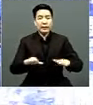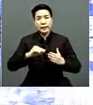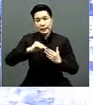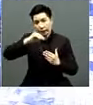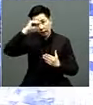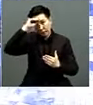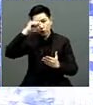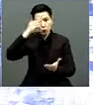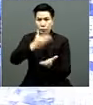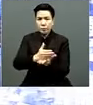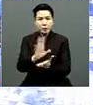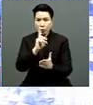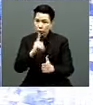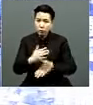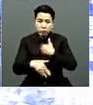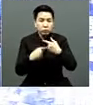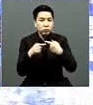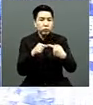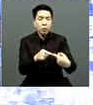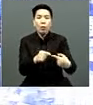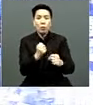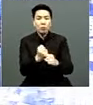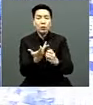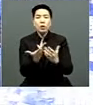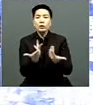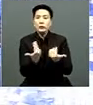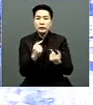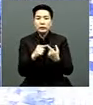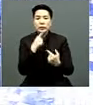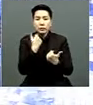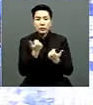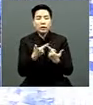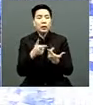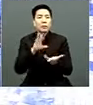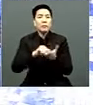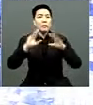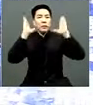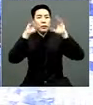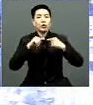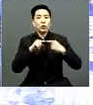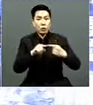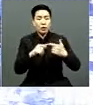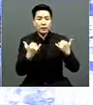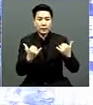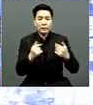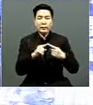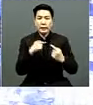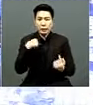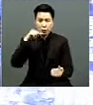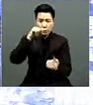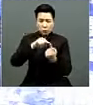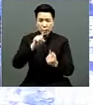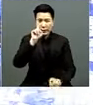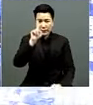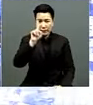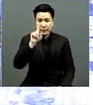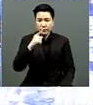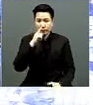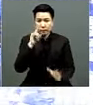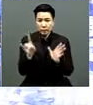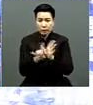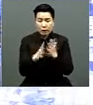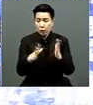านี้เราหยุดเข้าไม่ได้นะครับก็ยังต้องมีการดำเนินการไปขออนุญาตใช้ตรงนี้เป็นข้อประชาสัมพันธ์ต่อมีอีกจุดหนึ่งซึ่งเมื่อกี้สุดท้าย